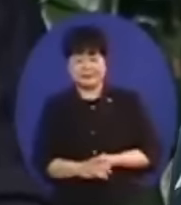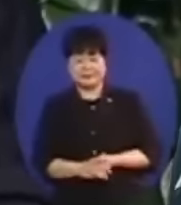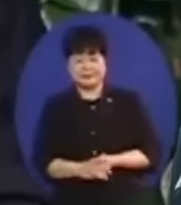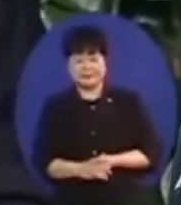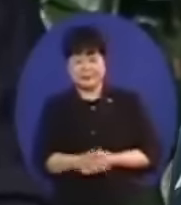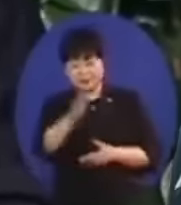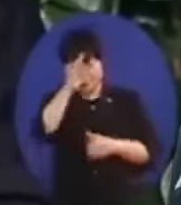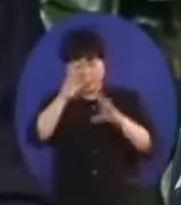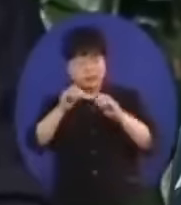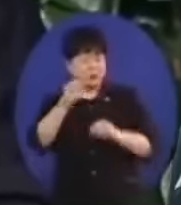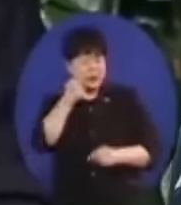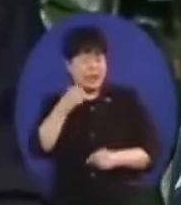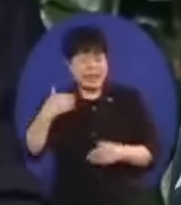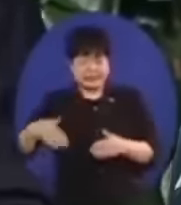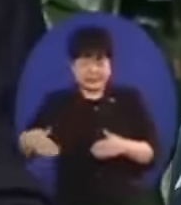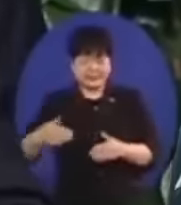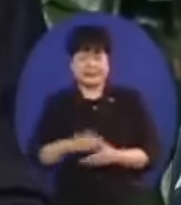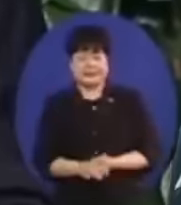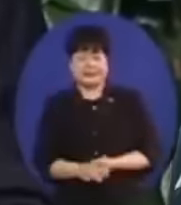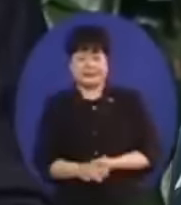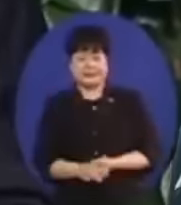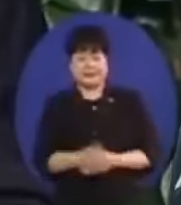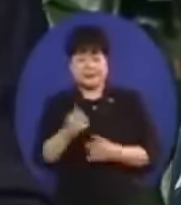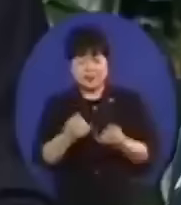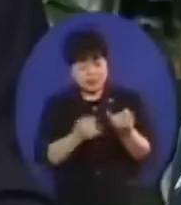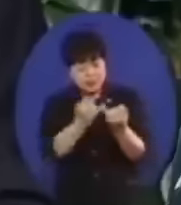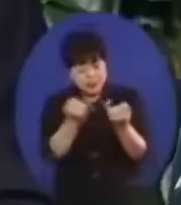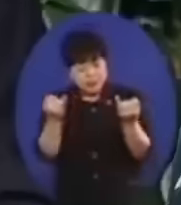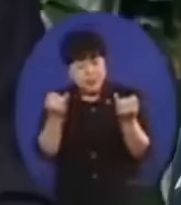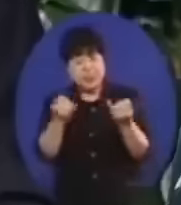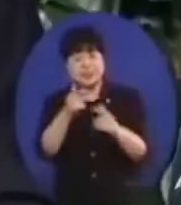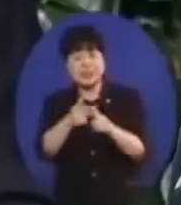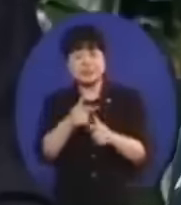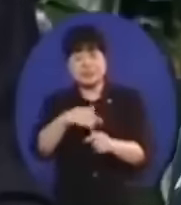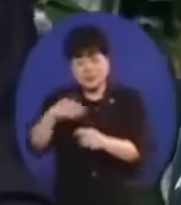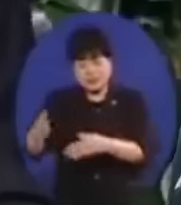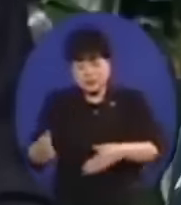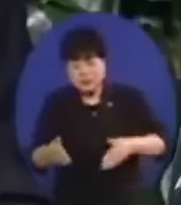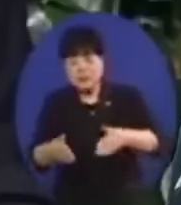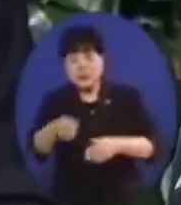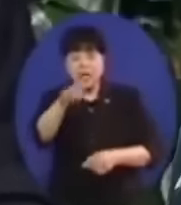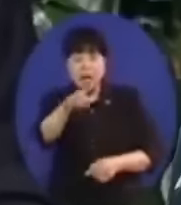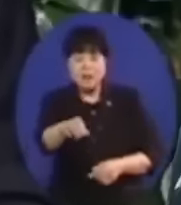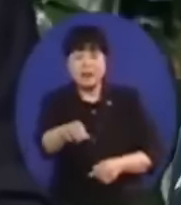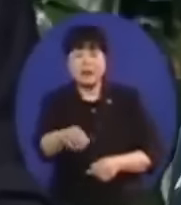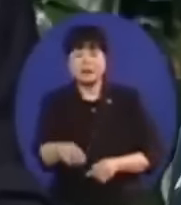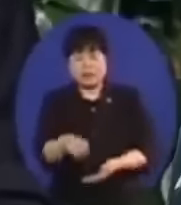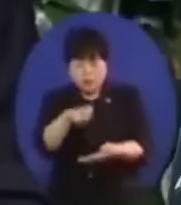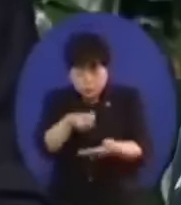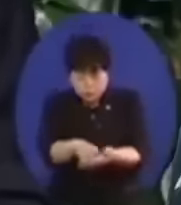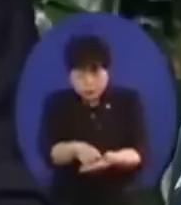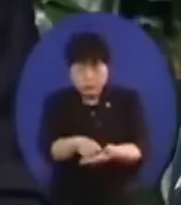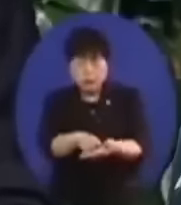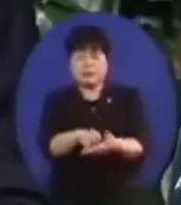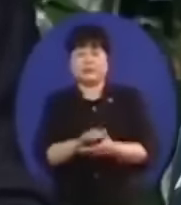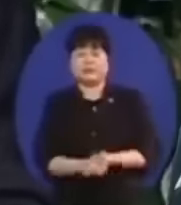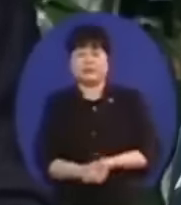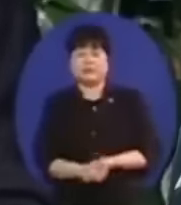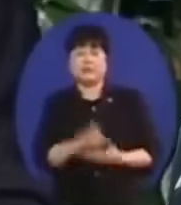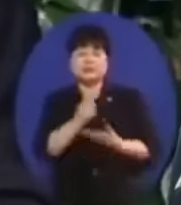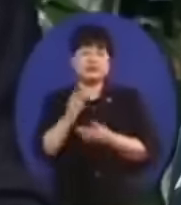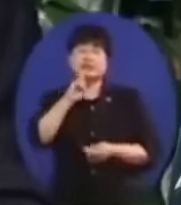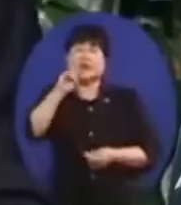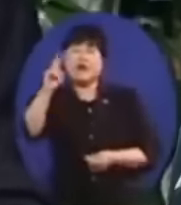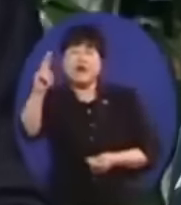못 고쳐준다. 그런데 그 여자가 예수님이 가시는 길을 앞에 와서 꿇어 엎드렸습니다. 그러나